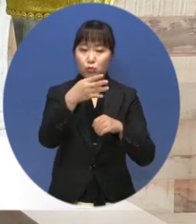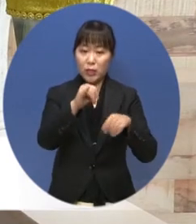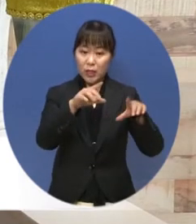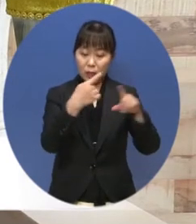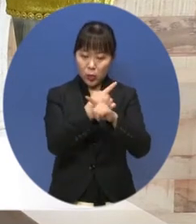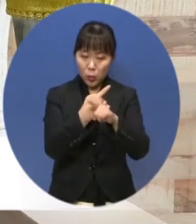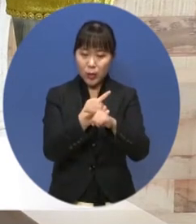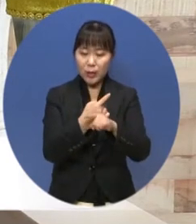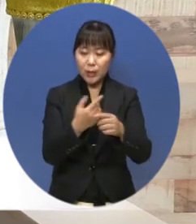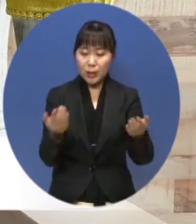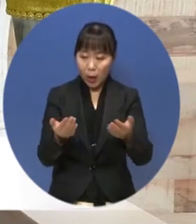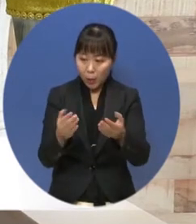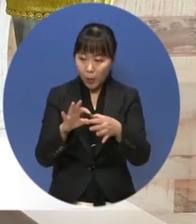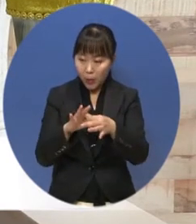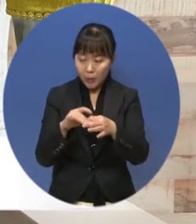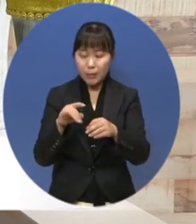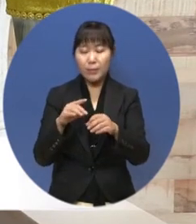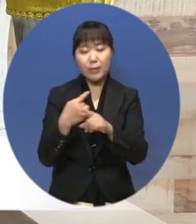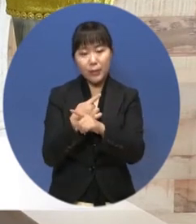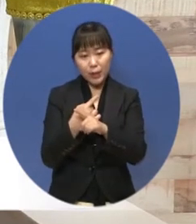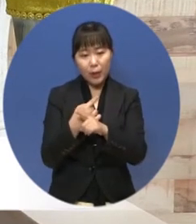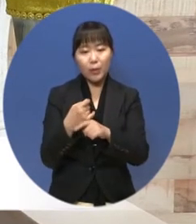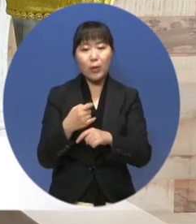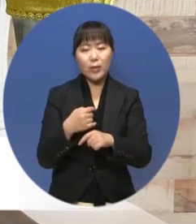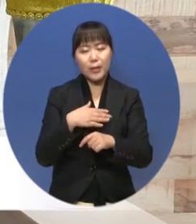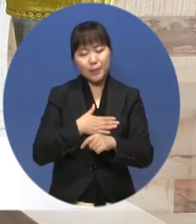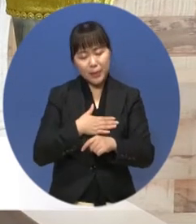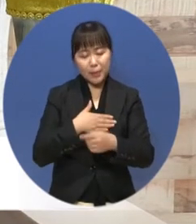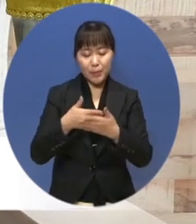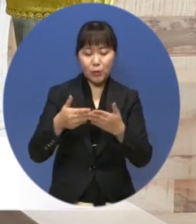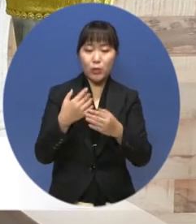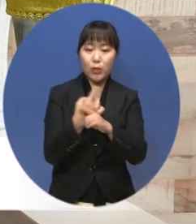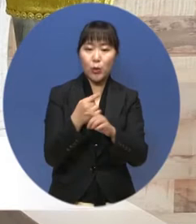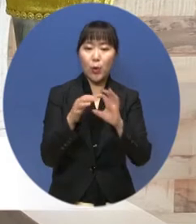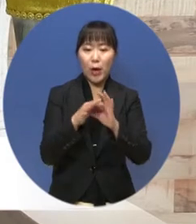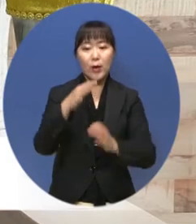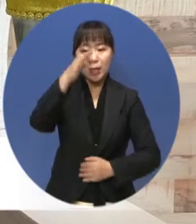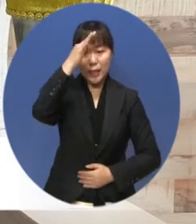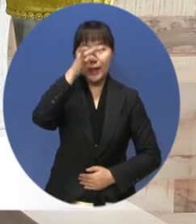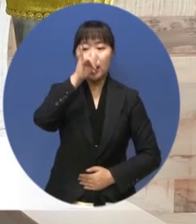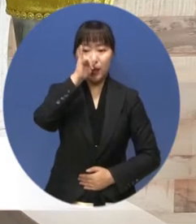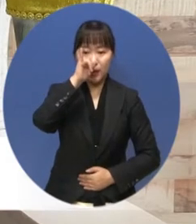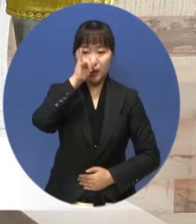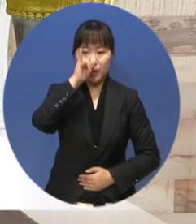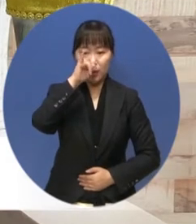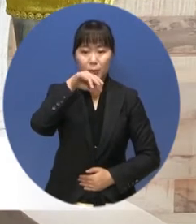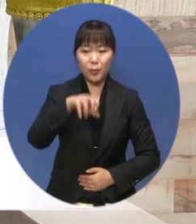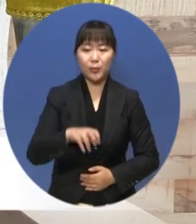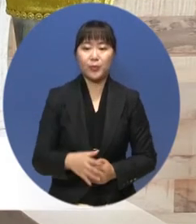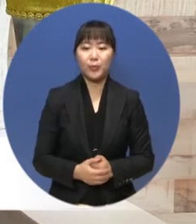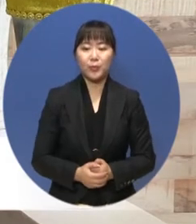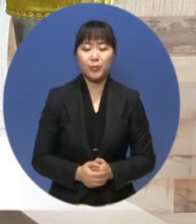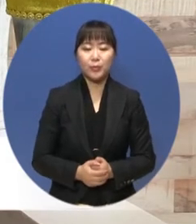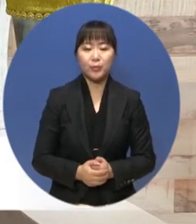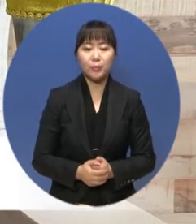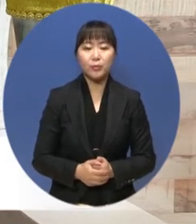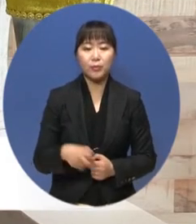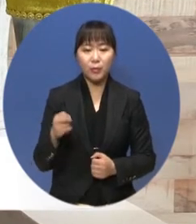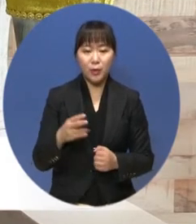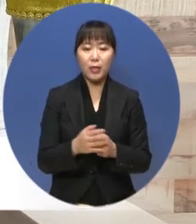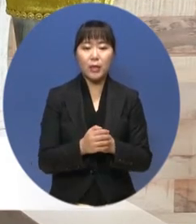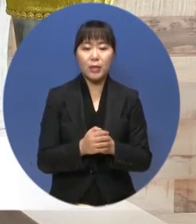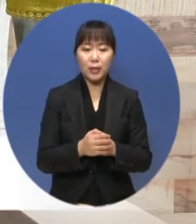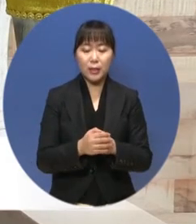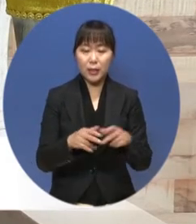작업치료 또는 심리 체험인 설치로 이런 치료 기능이 아주 강화된 것입니다 더불어서 이제